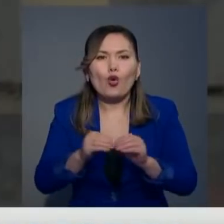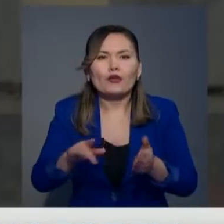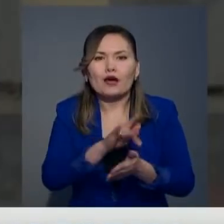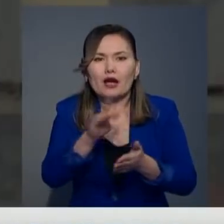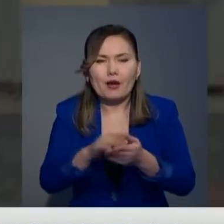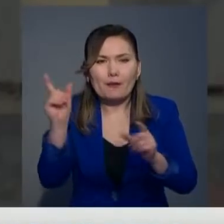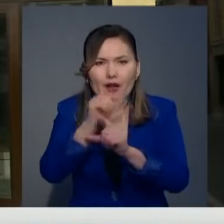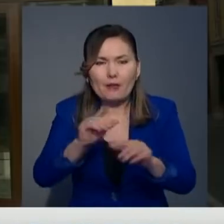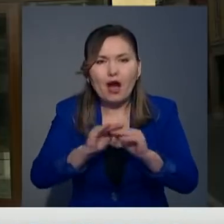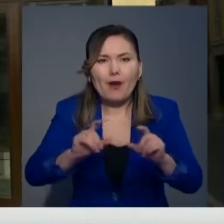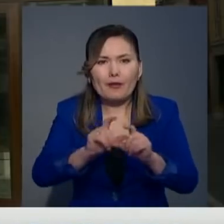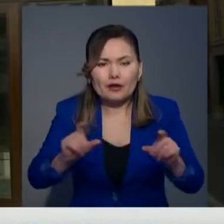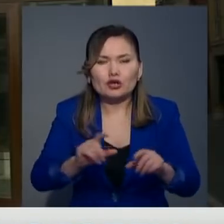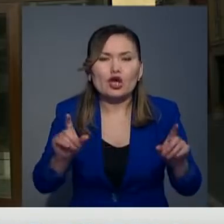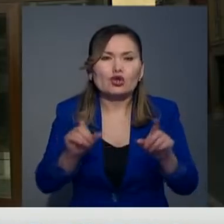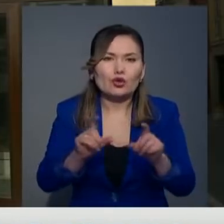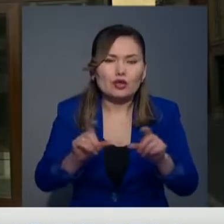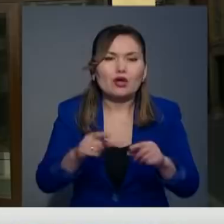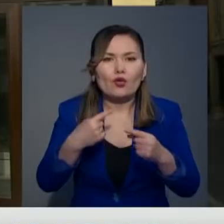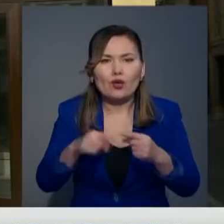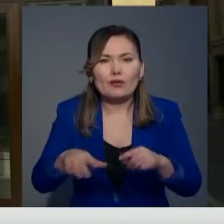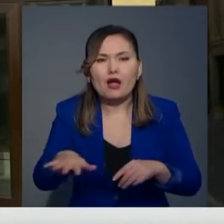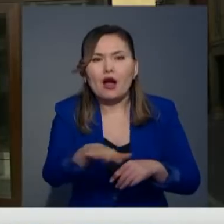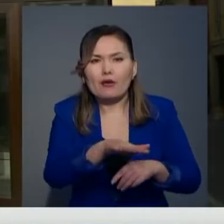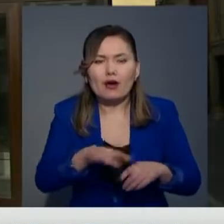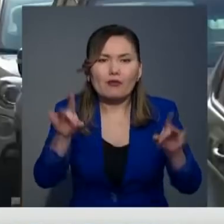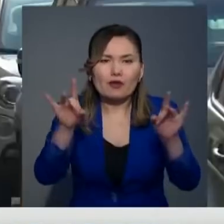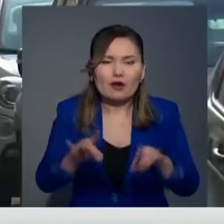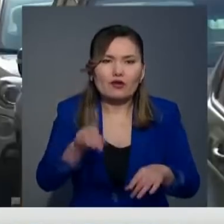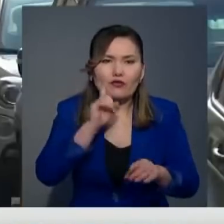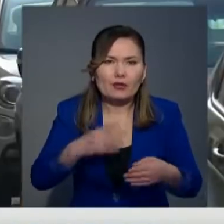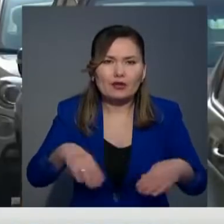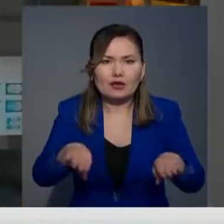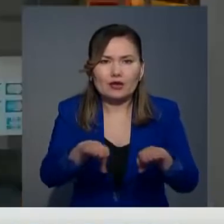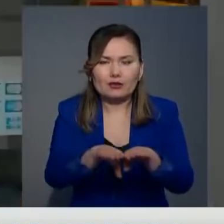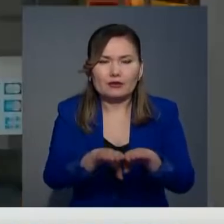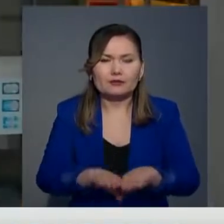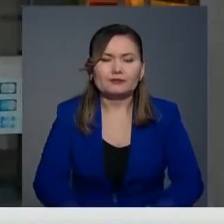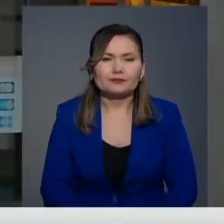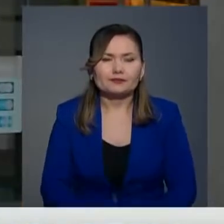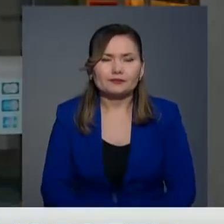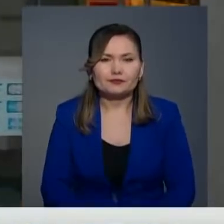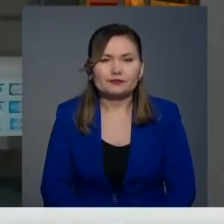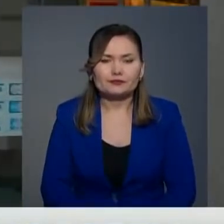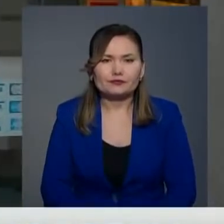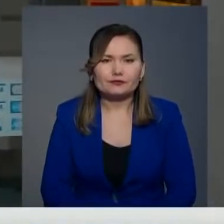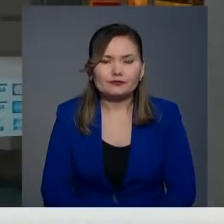қалада мектептер, балабақша, дүкен және өзге де қоғамдық орындар жабылды.